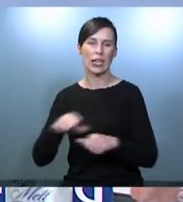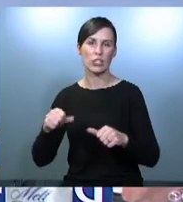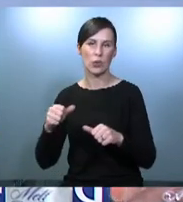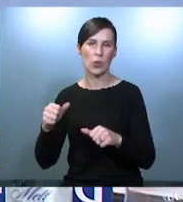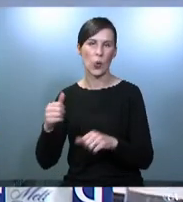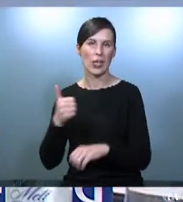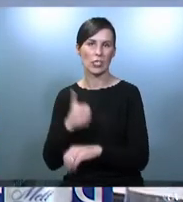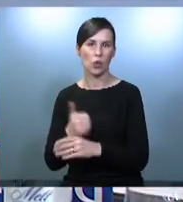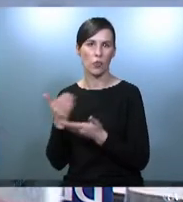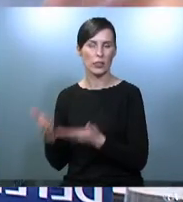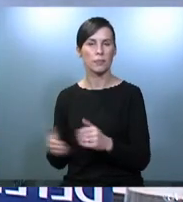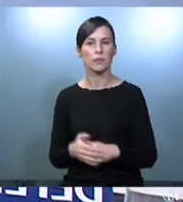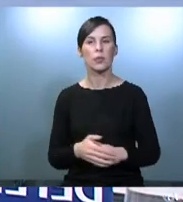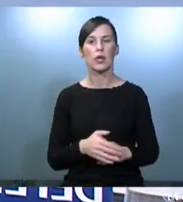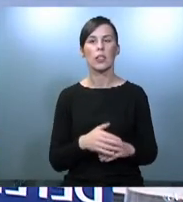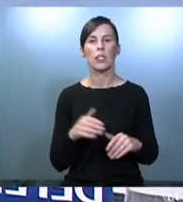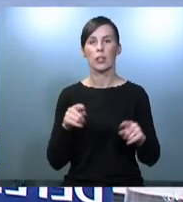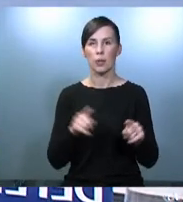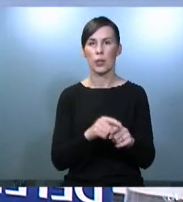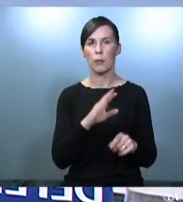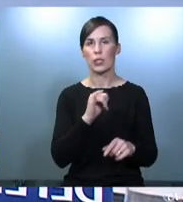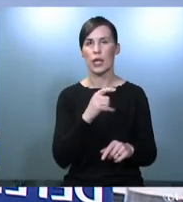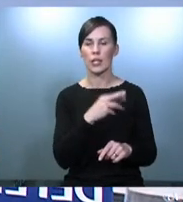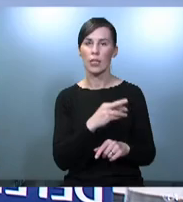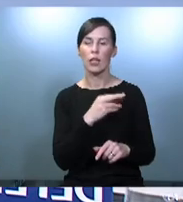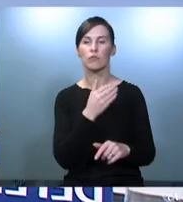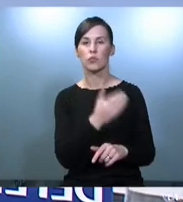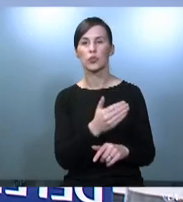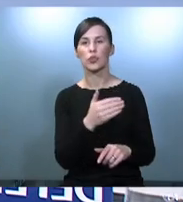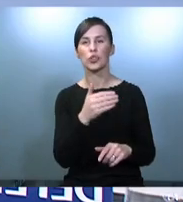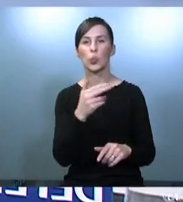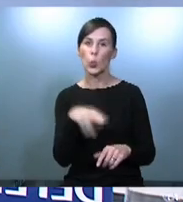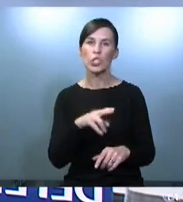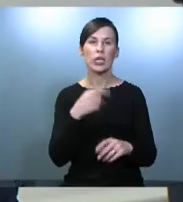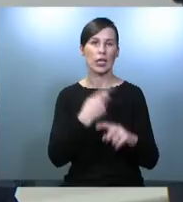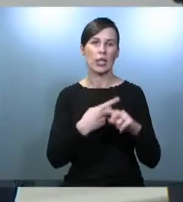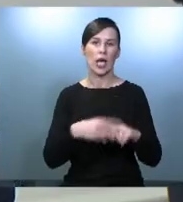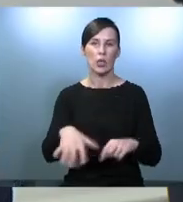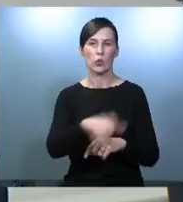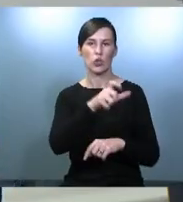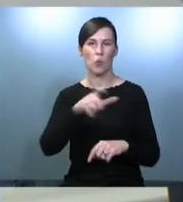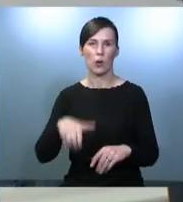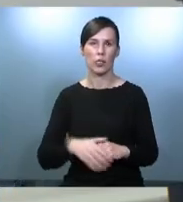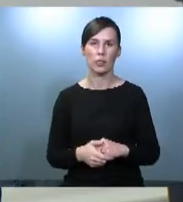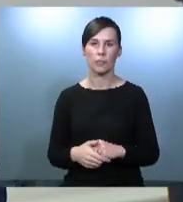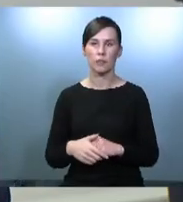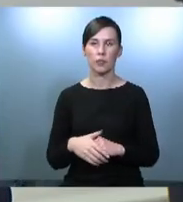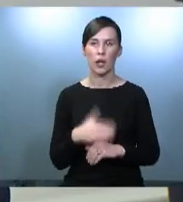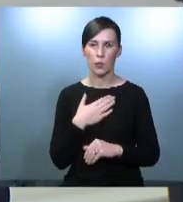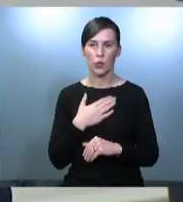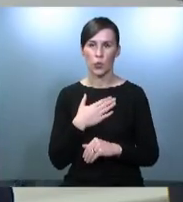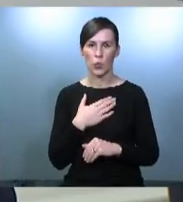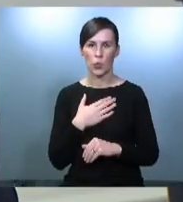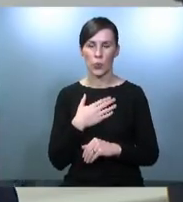ir Virginė Baltraitinė rinkimų komitetas komanda už Kėdainių krašto žmonės. Mūsų visuomeninis rinkimų komitetas iš tikrųjų